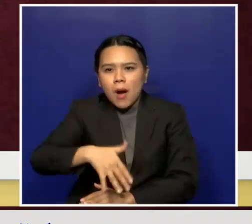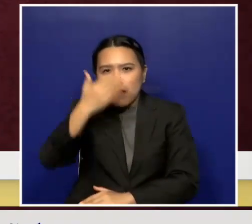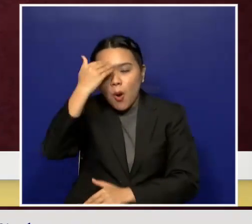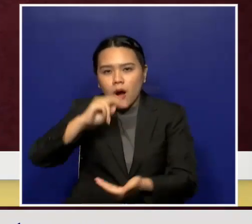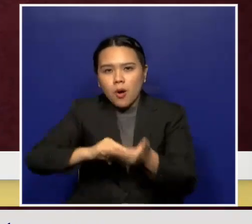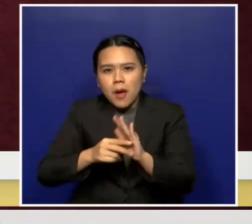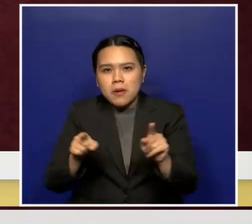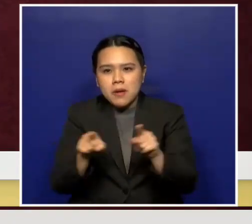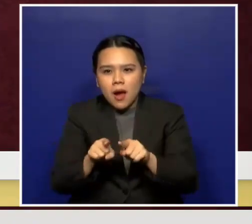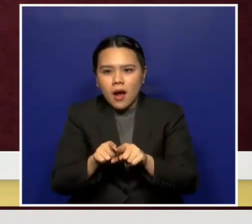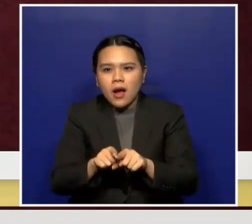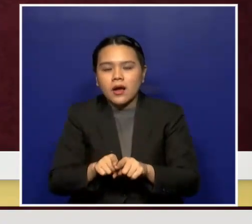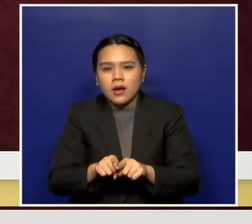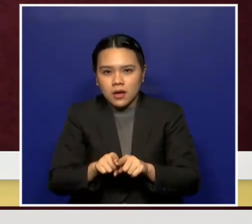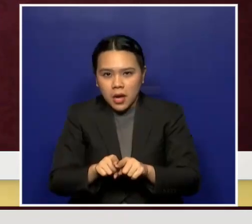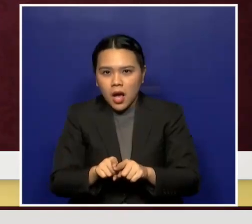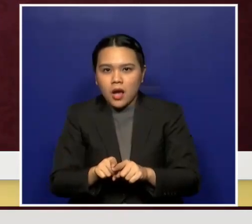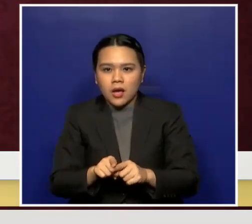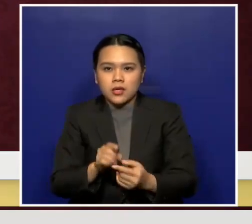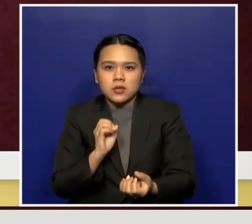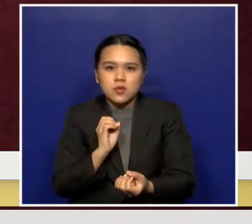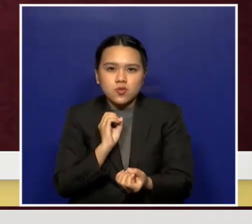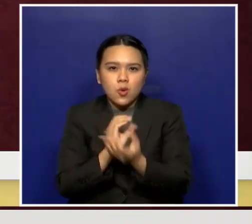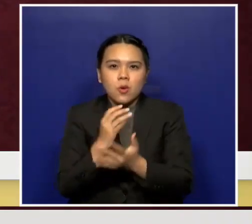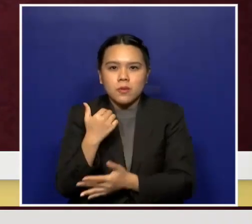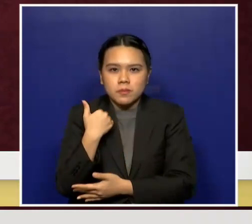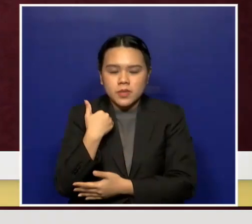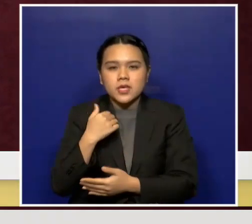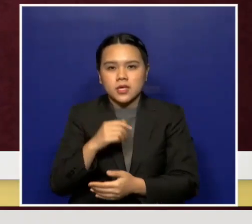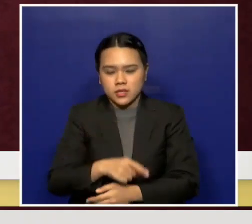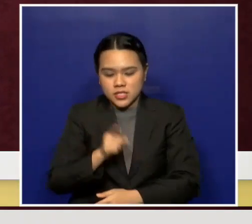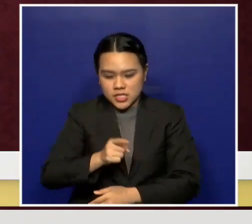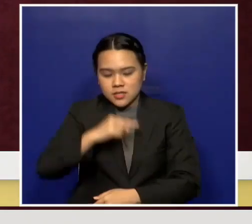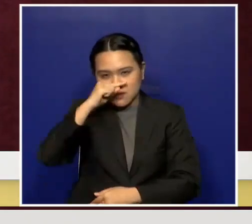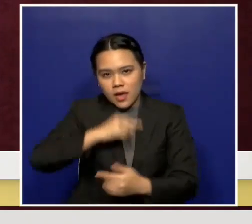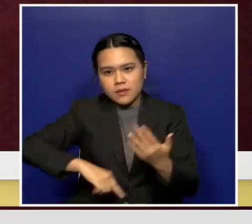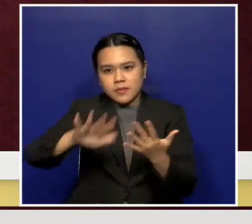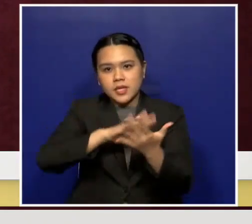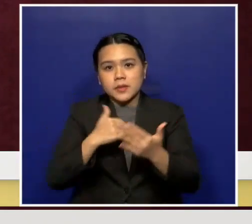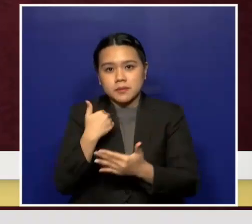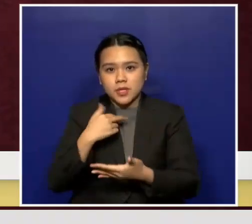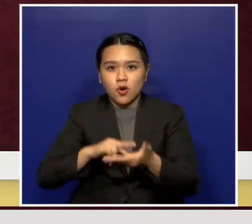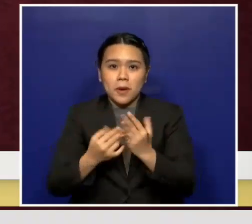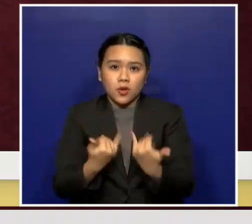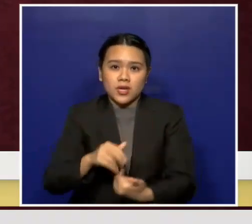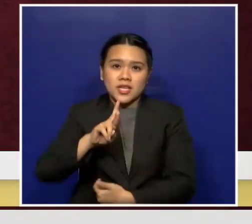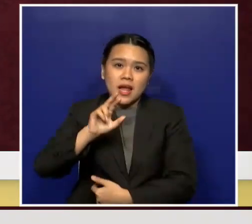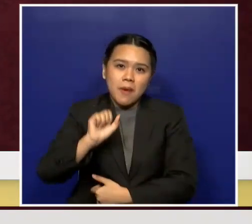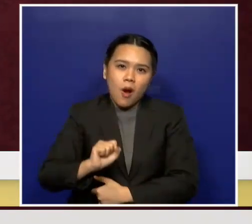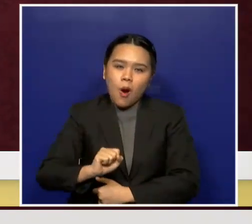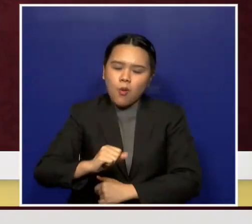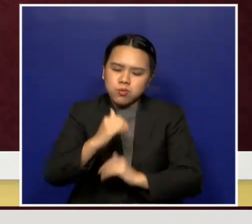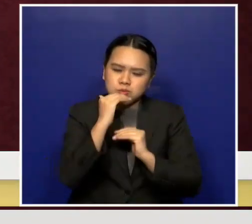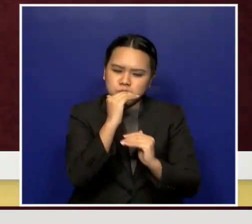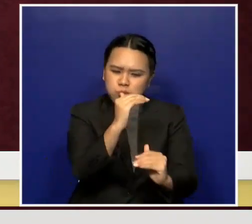ม่เกิดนี่คือความจริงประเทศไทยดังนั้นสภาแห่งนี้ข้อจำกัดเยอะเหลือเกินเยอะ